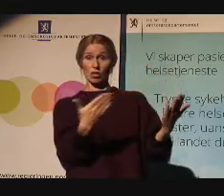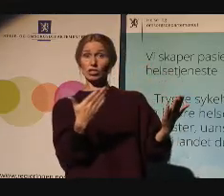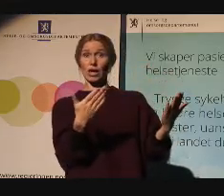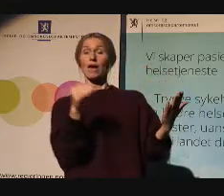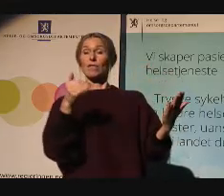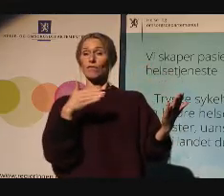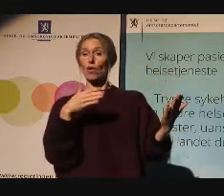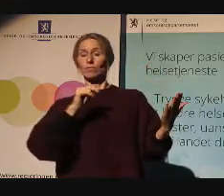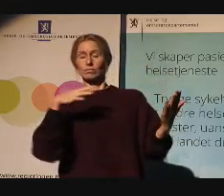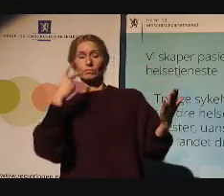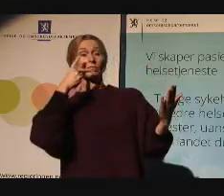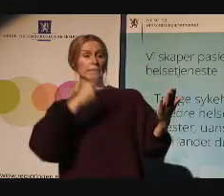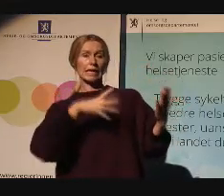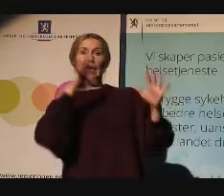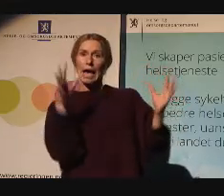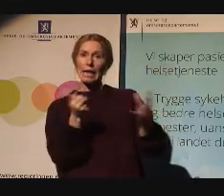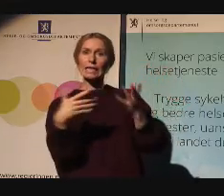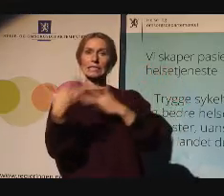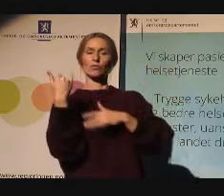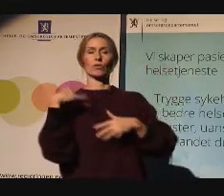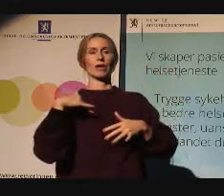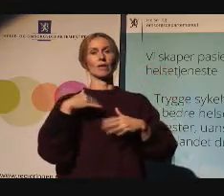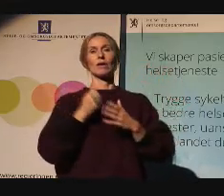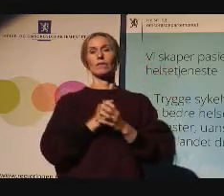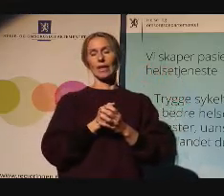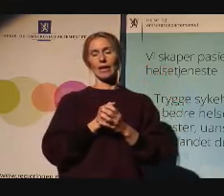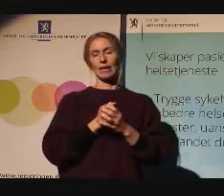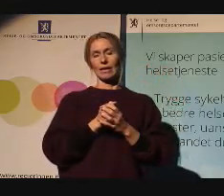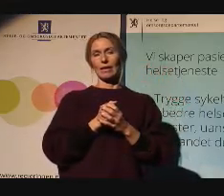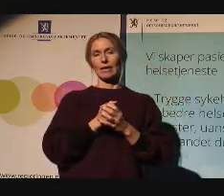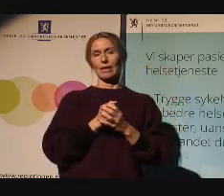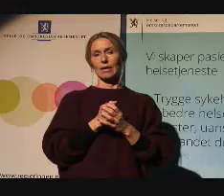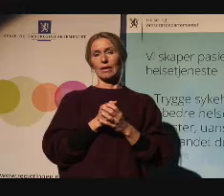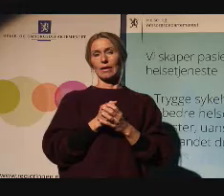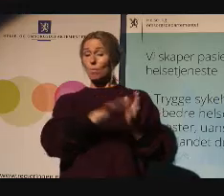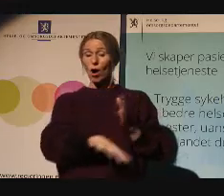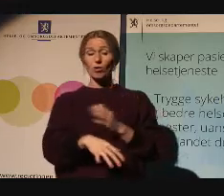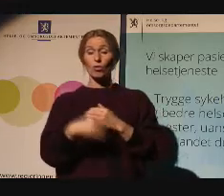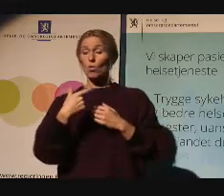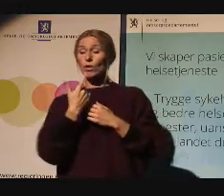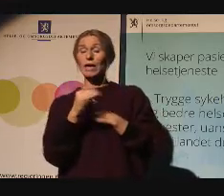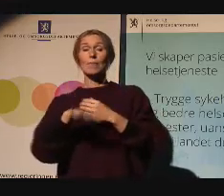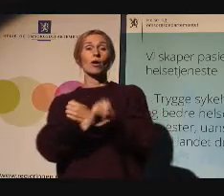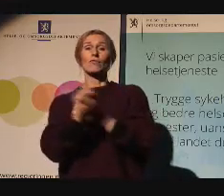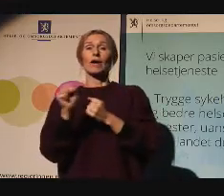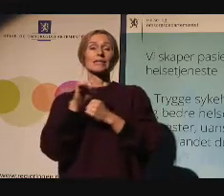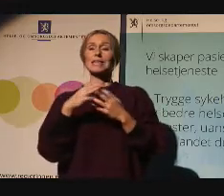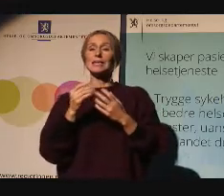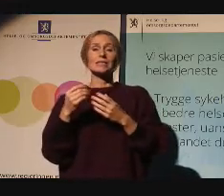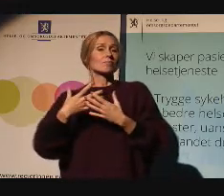kunne se hele Ida sin historie. Og barn og unge i barnevernet de skal ikke oppleve det samme som